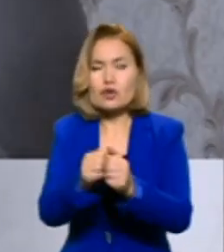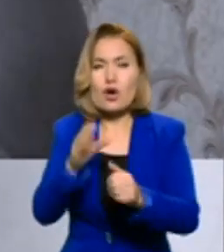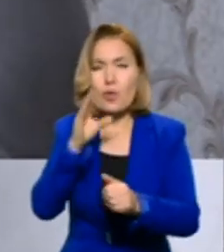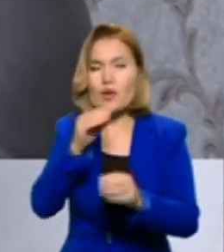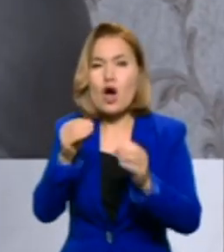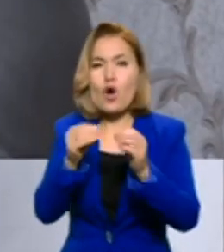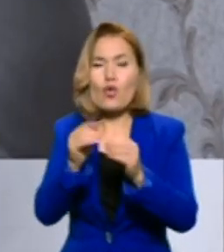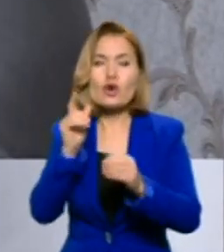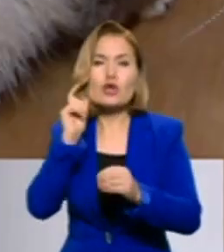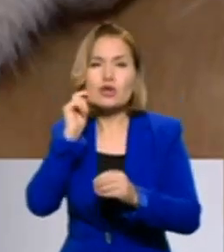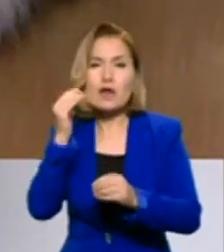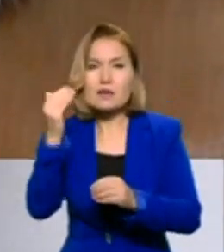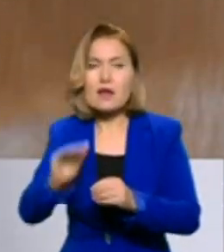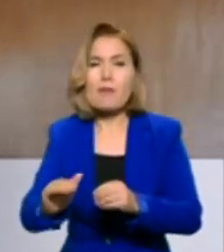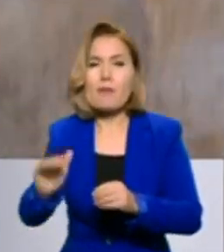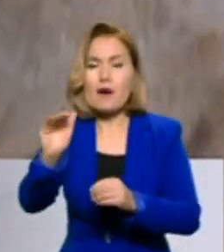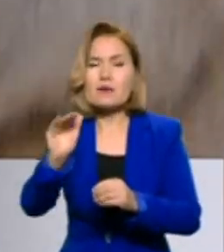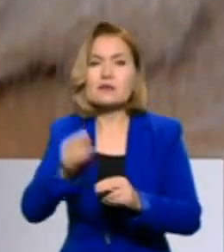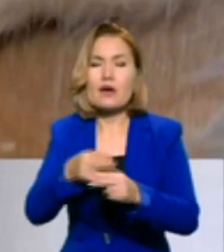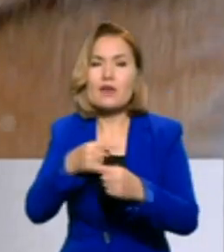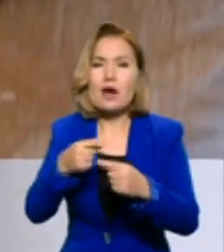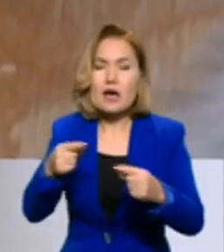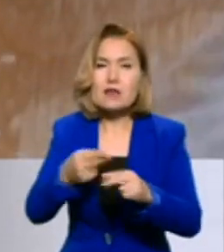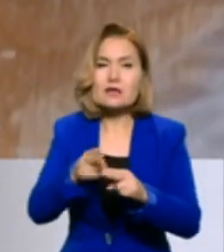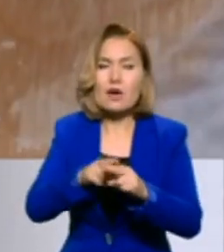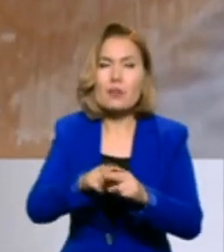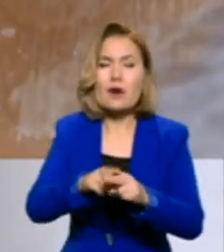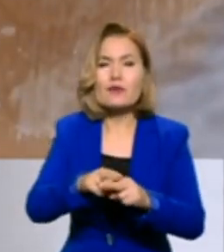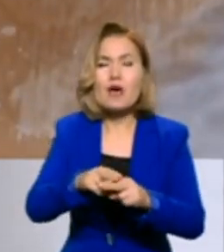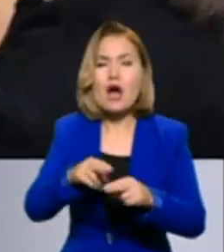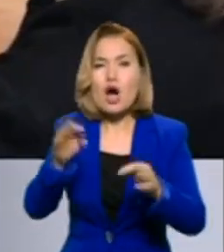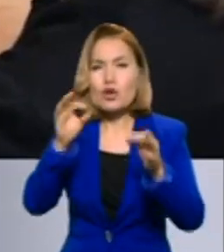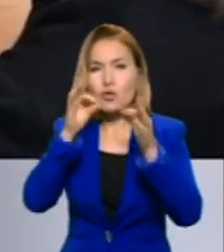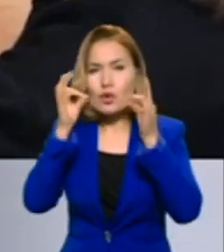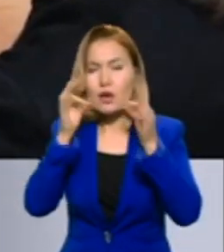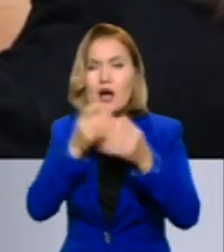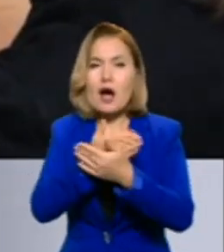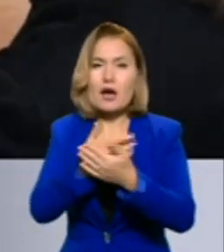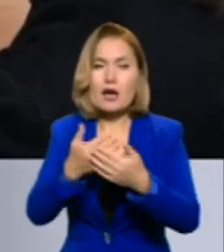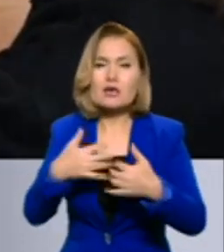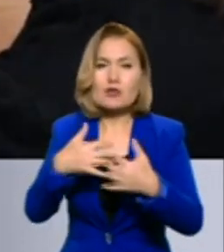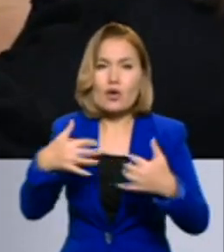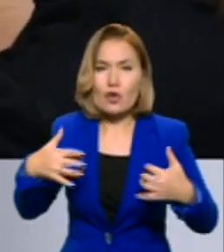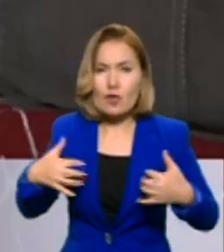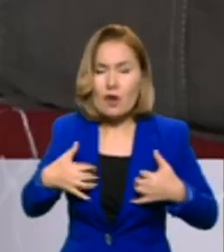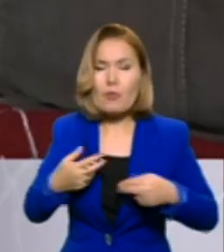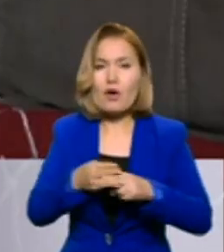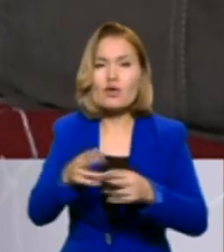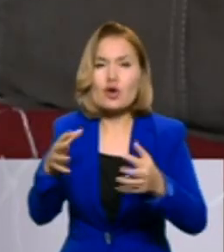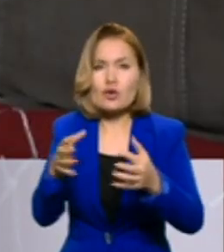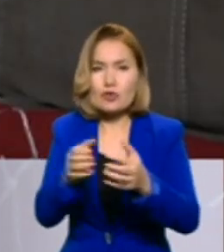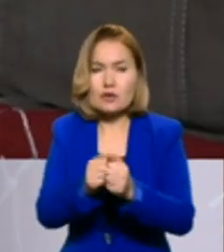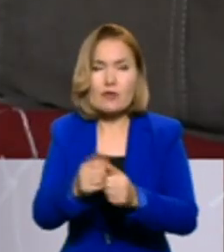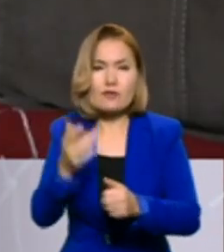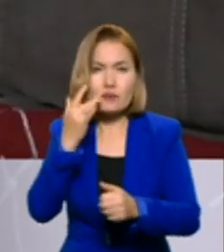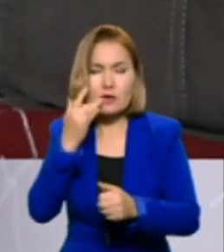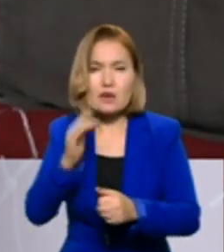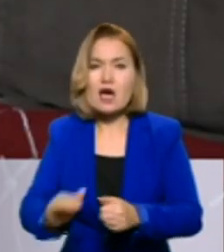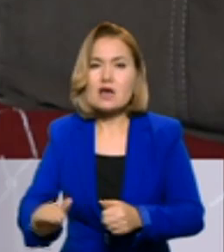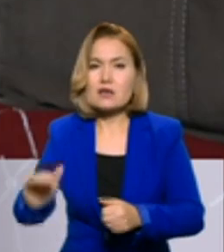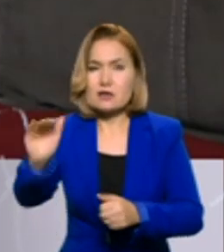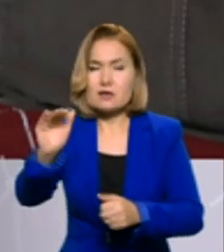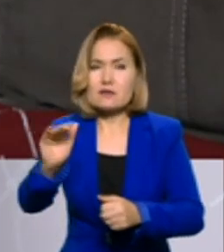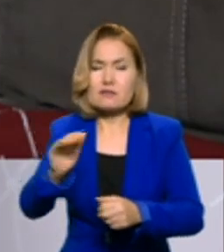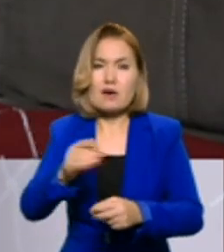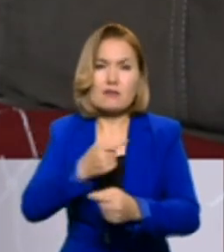жасында қақпанына түлкі мен қарақұйрық түсіпті. Кейін еңбекке араласқан шағында көкжал алуға машықтанған. Қасқырды